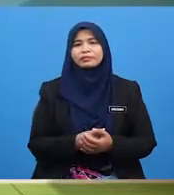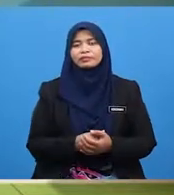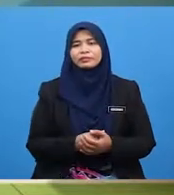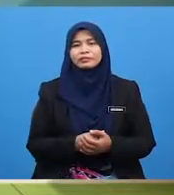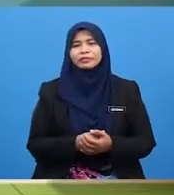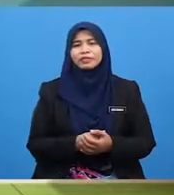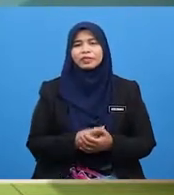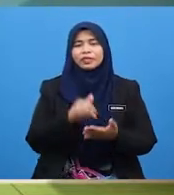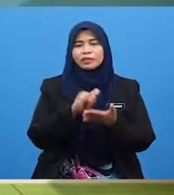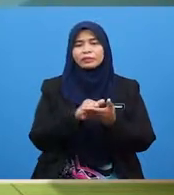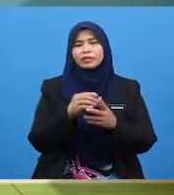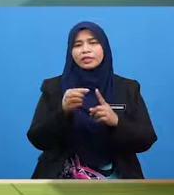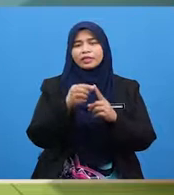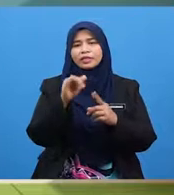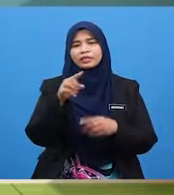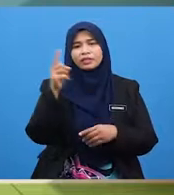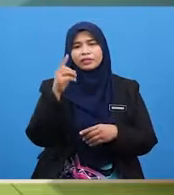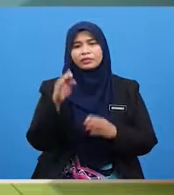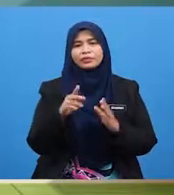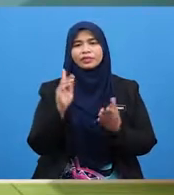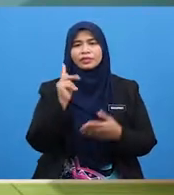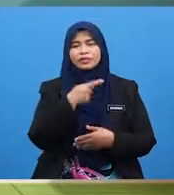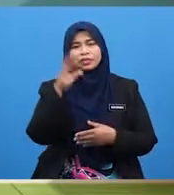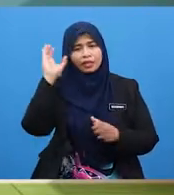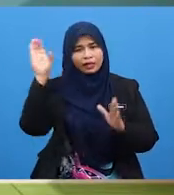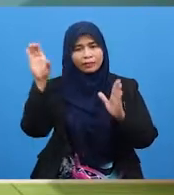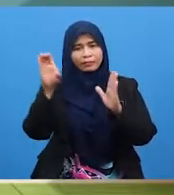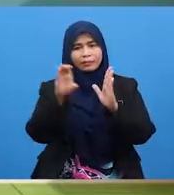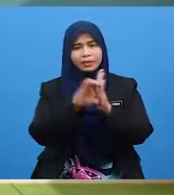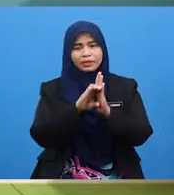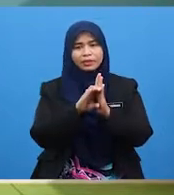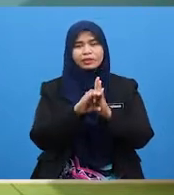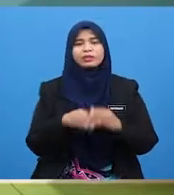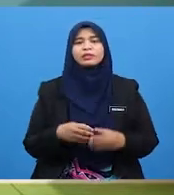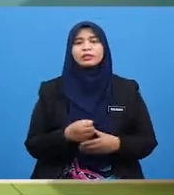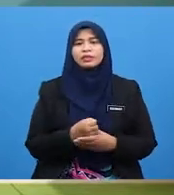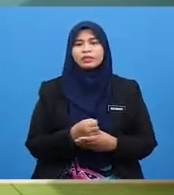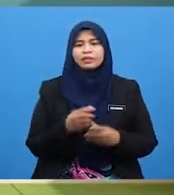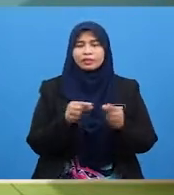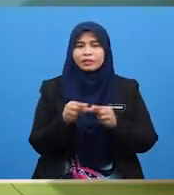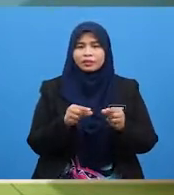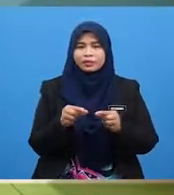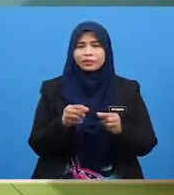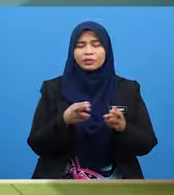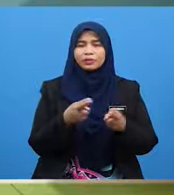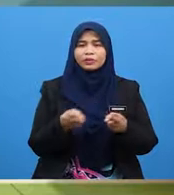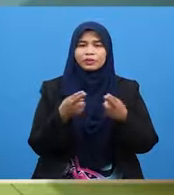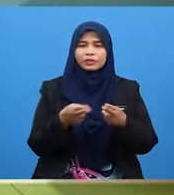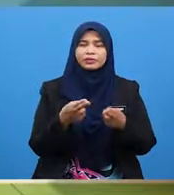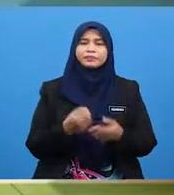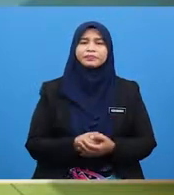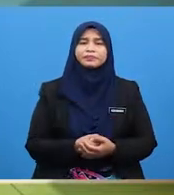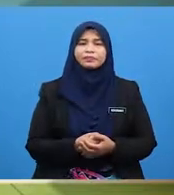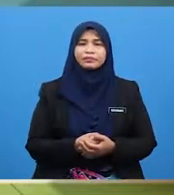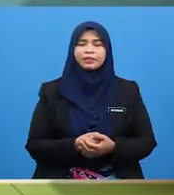ungkapan peribahasa yang boleh kita gambarkan atas kegigihan usaha Imam Abu Hanifah rahimahullah. Marilah